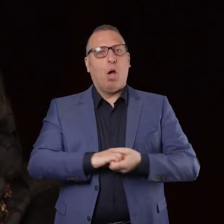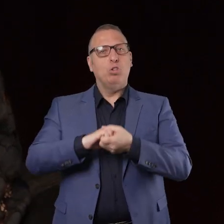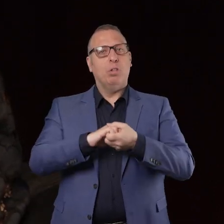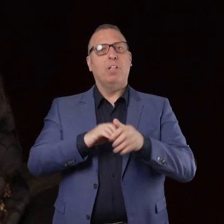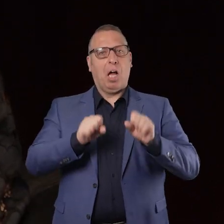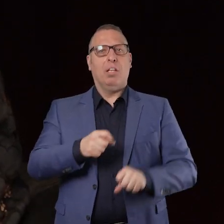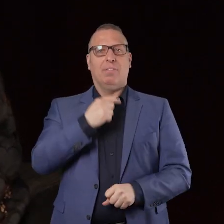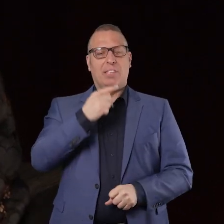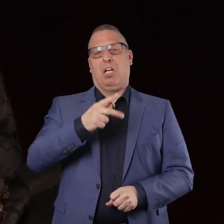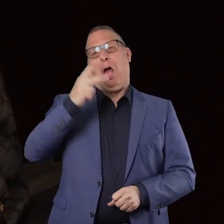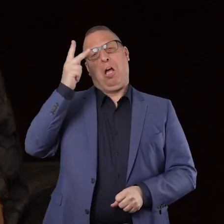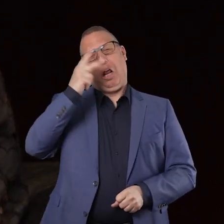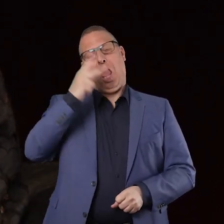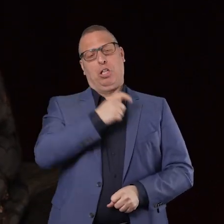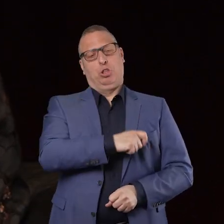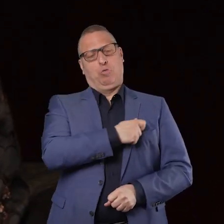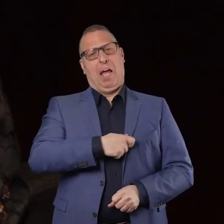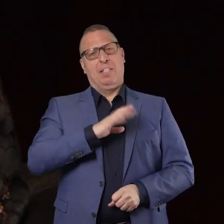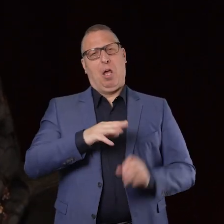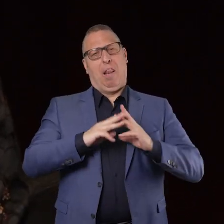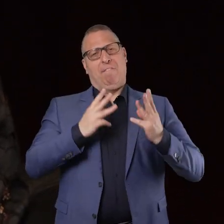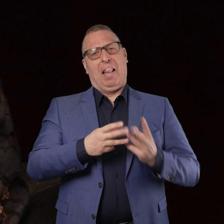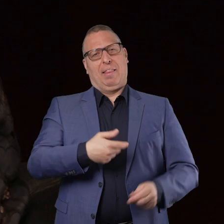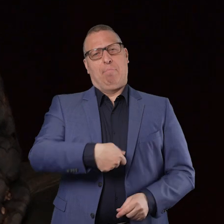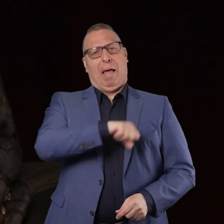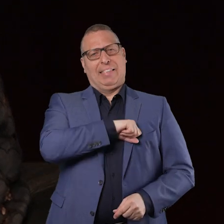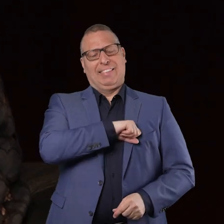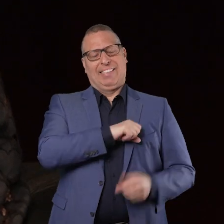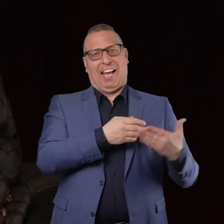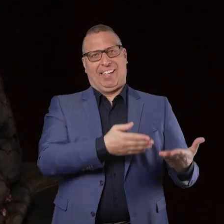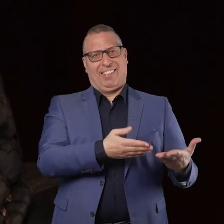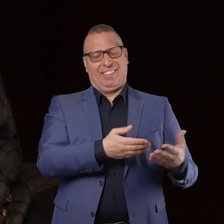unserer freundschaftlichen Nähe sagen kann, natürlich soll die Schweiz Weltmeister werden.